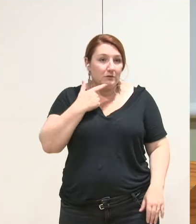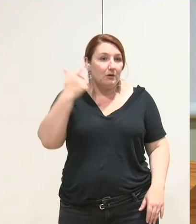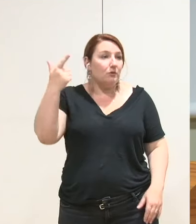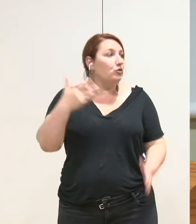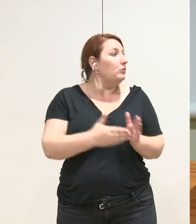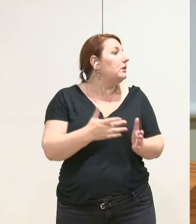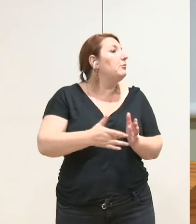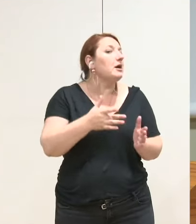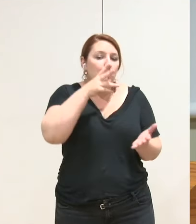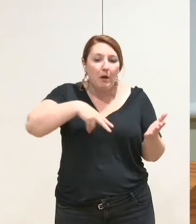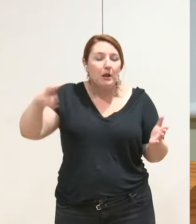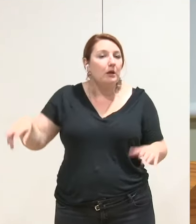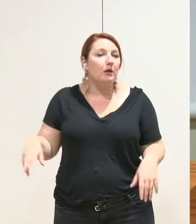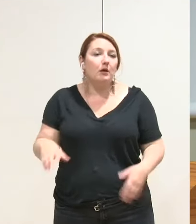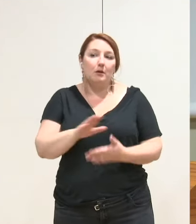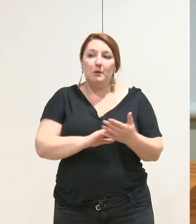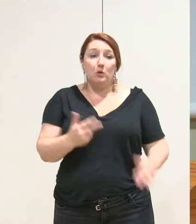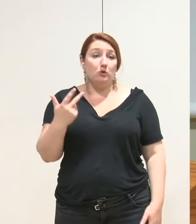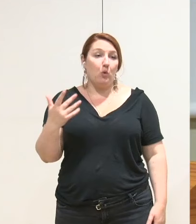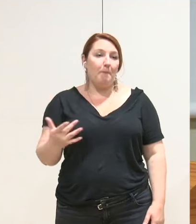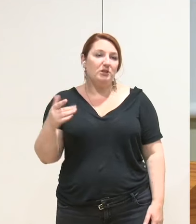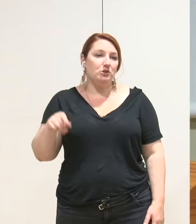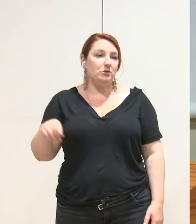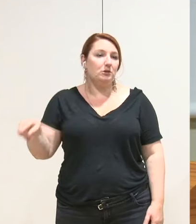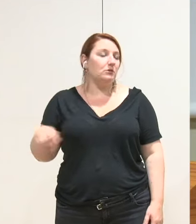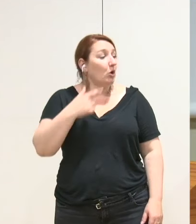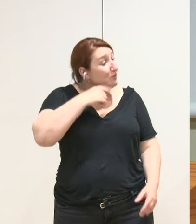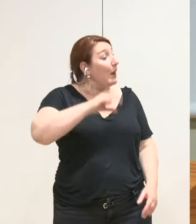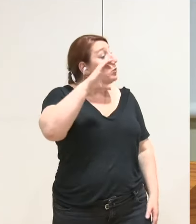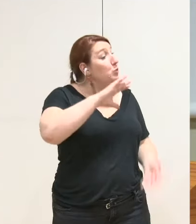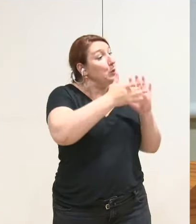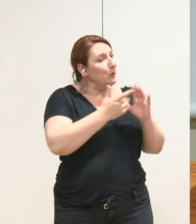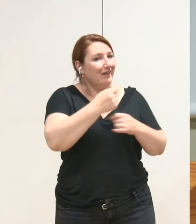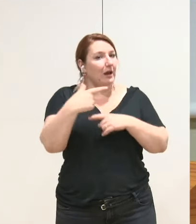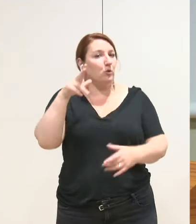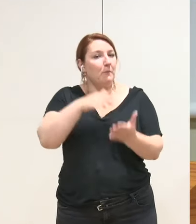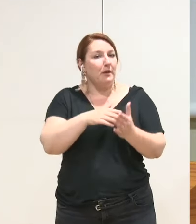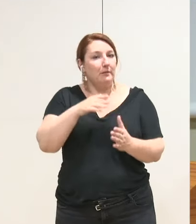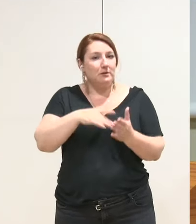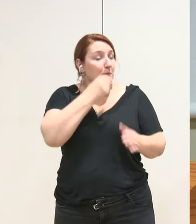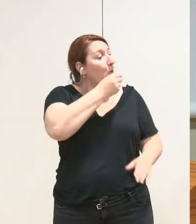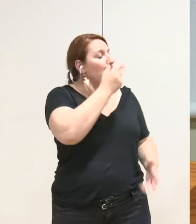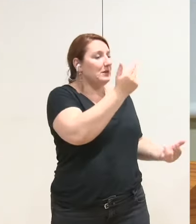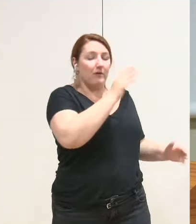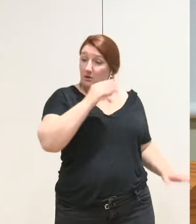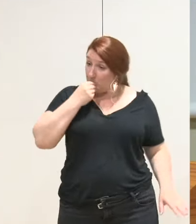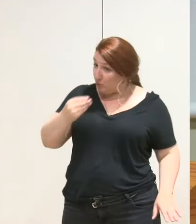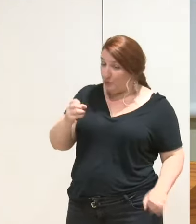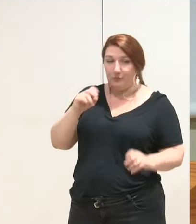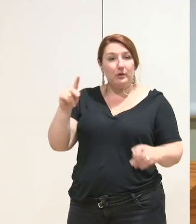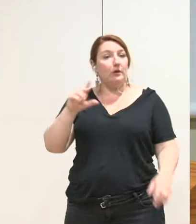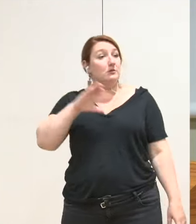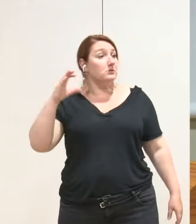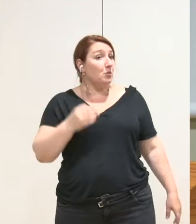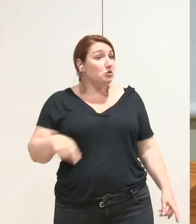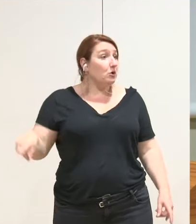mais non excusez-moi ça fait TR pages là donc c'est bon très bien